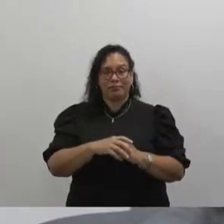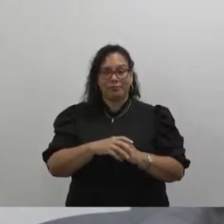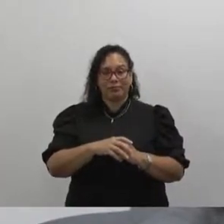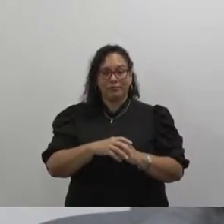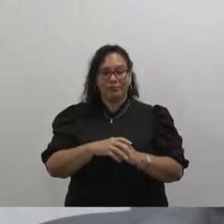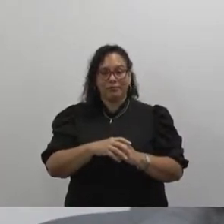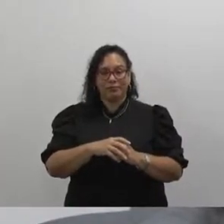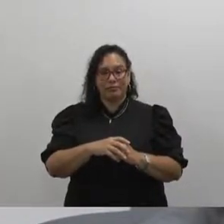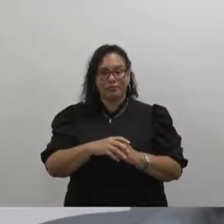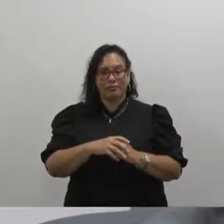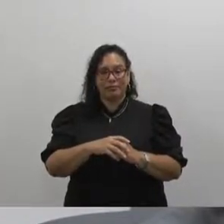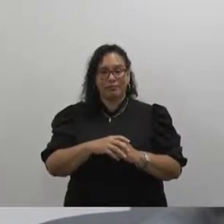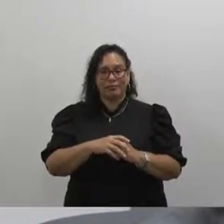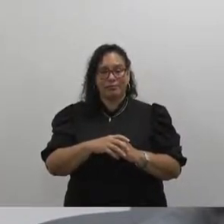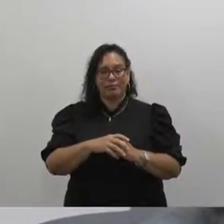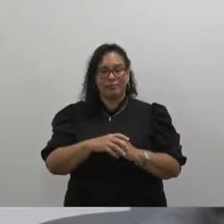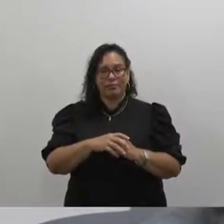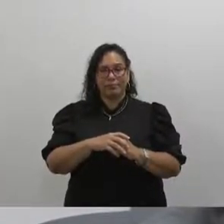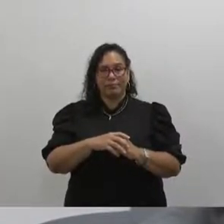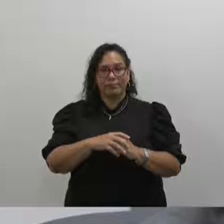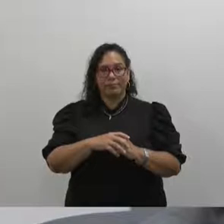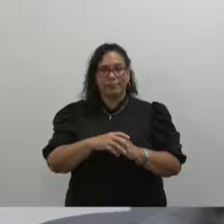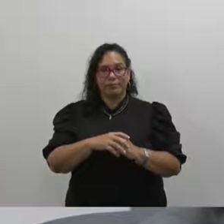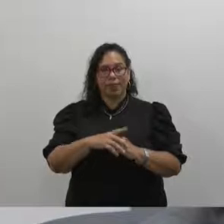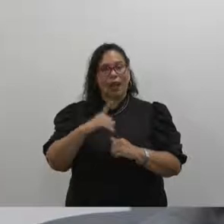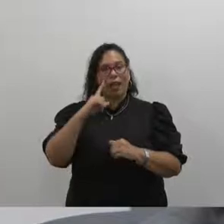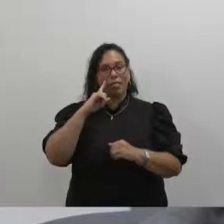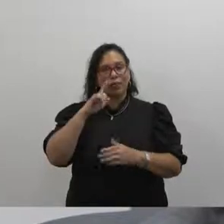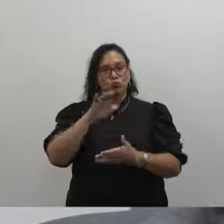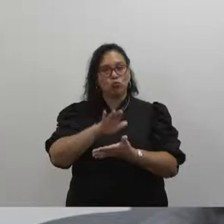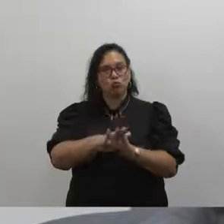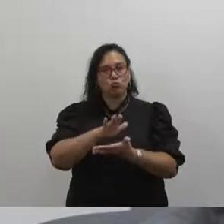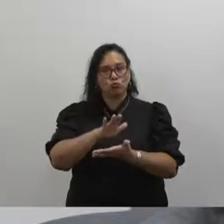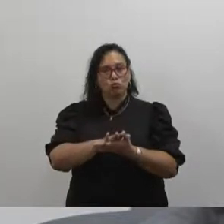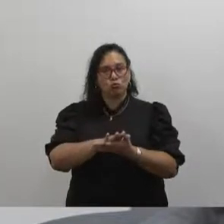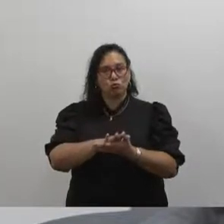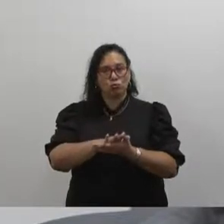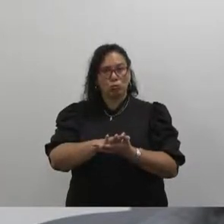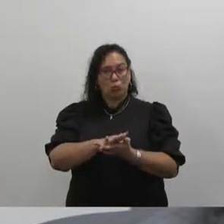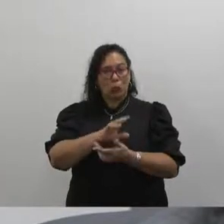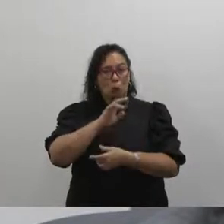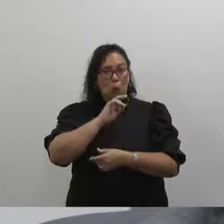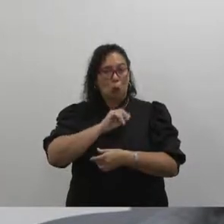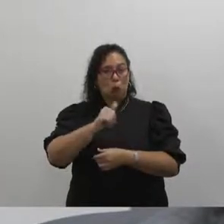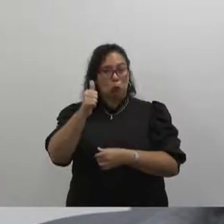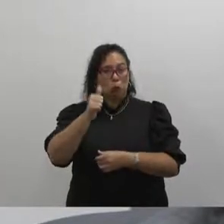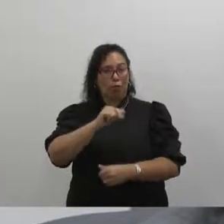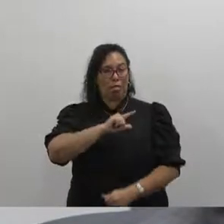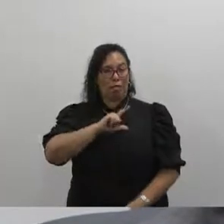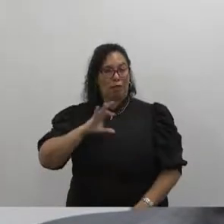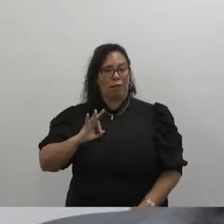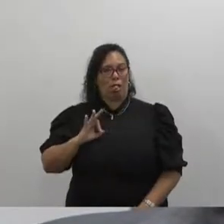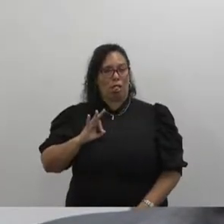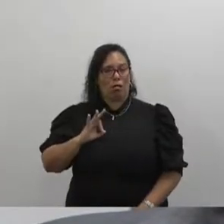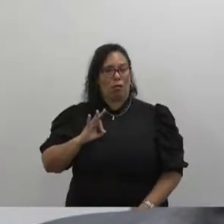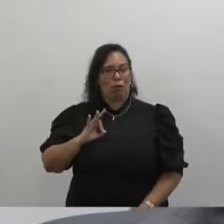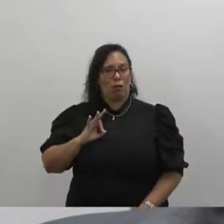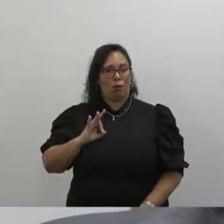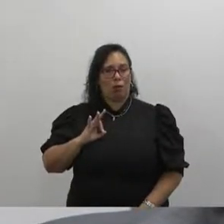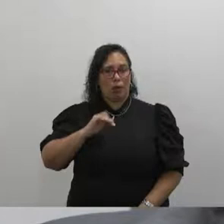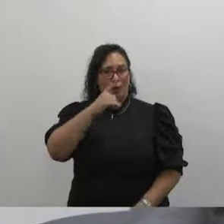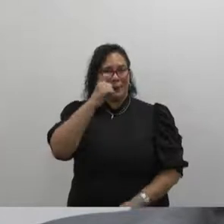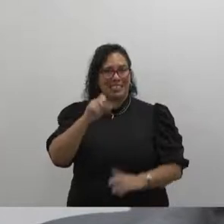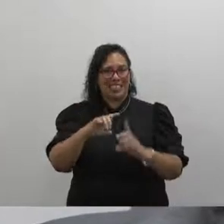phao hay nhóm khi em kết thà dân miền miền sala là you để thà miền